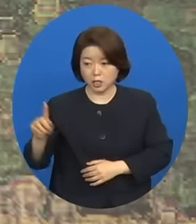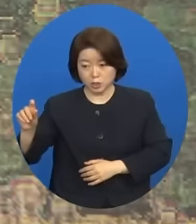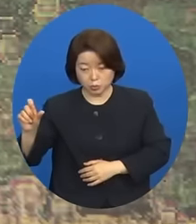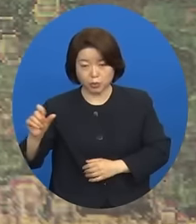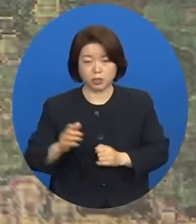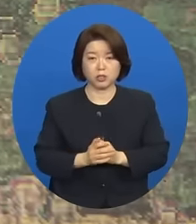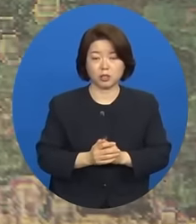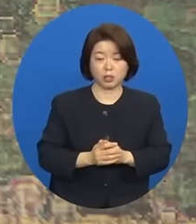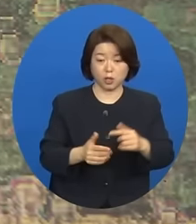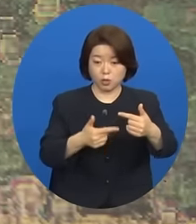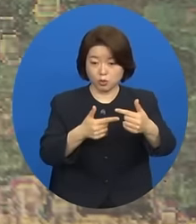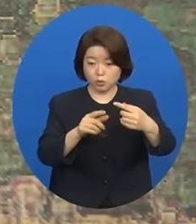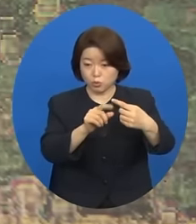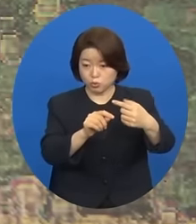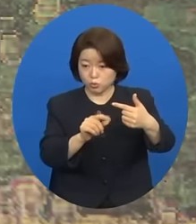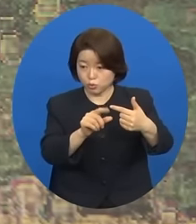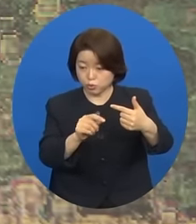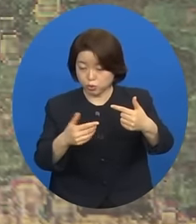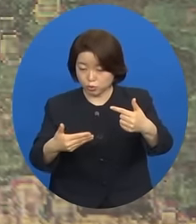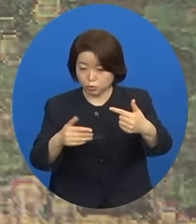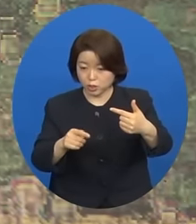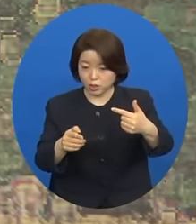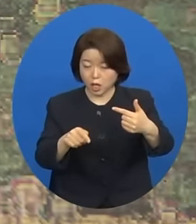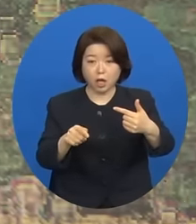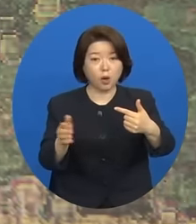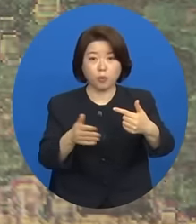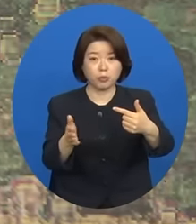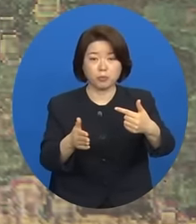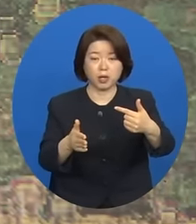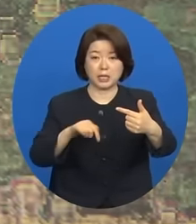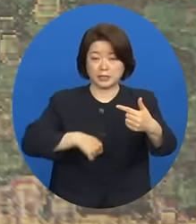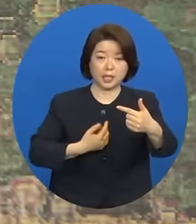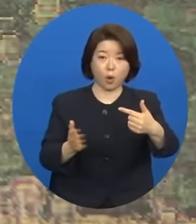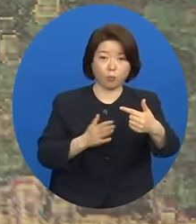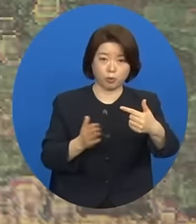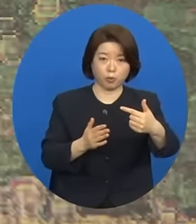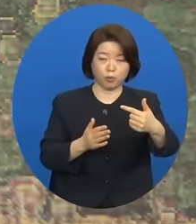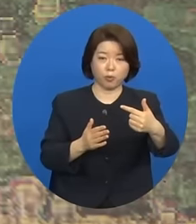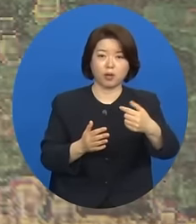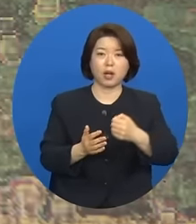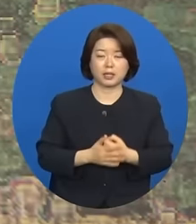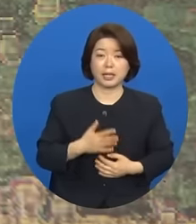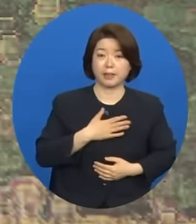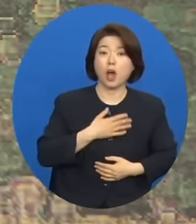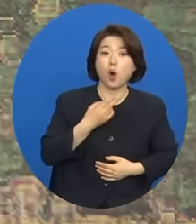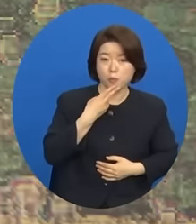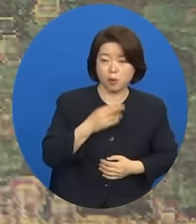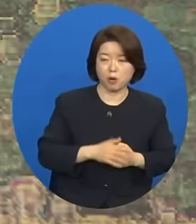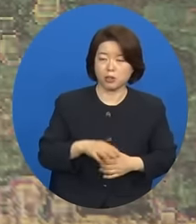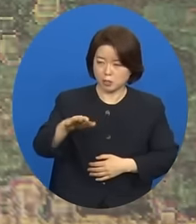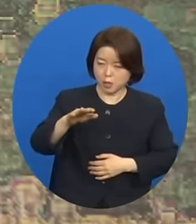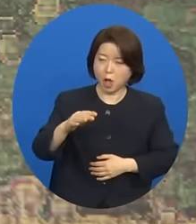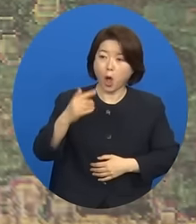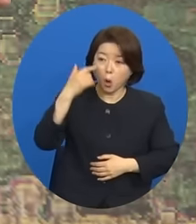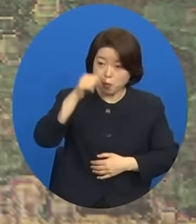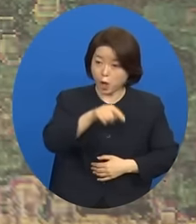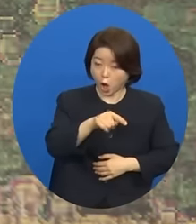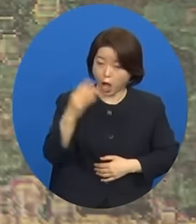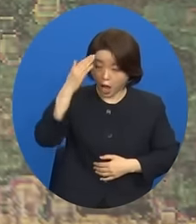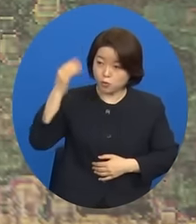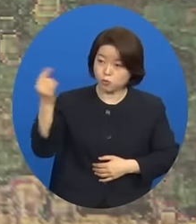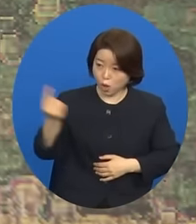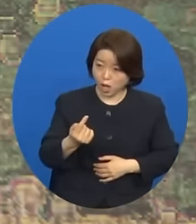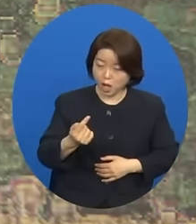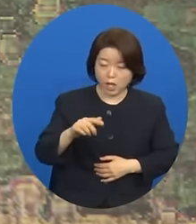안 계시다는 거예요. 자기가 그날 없으니까 본인께서 이제 나는 없으니 목사님께서 그때 오시면 그럼 그